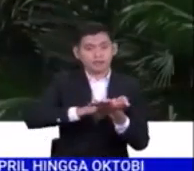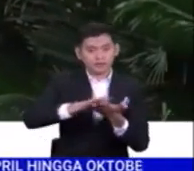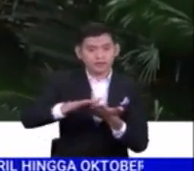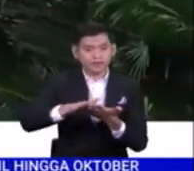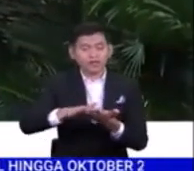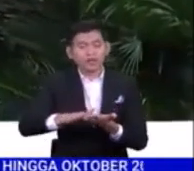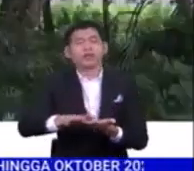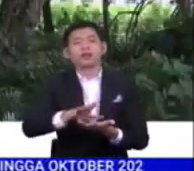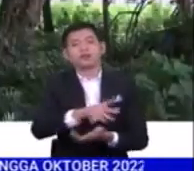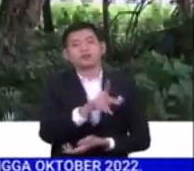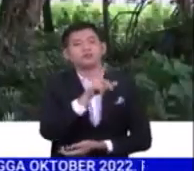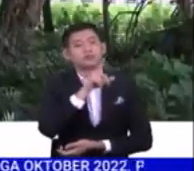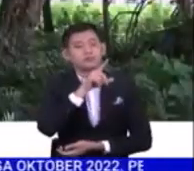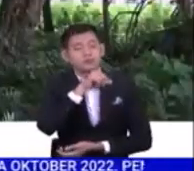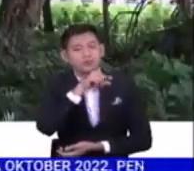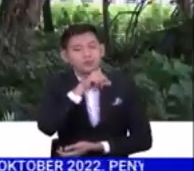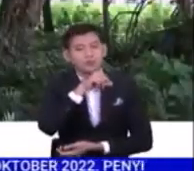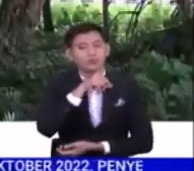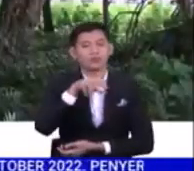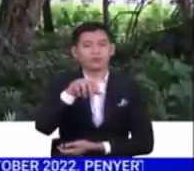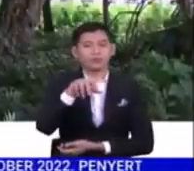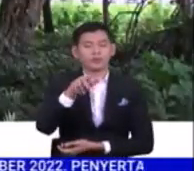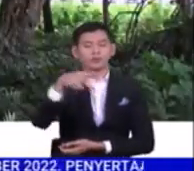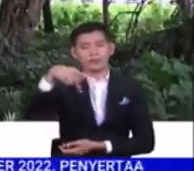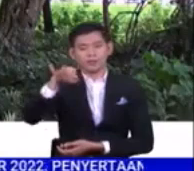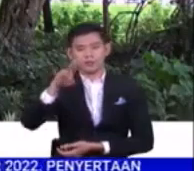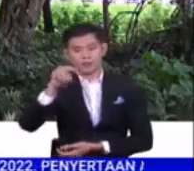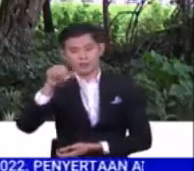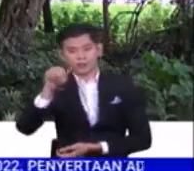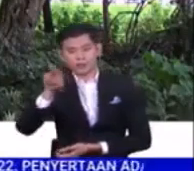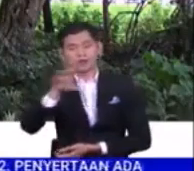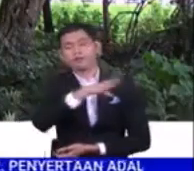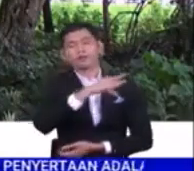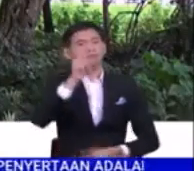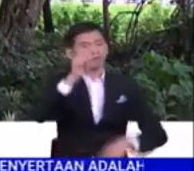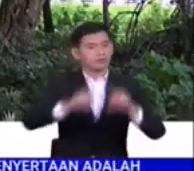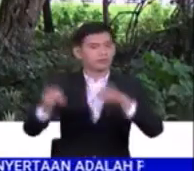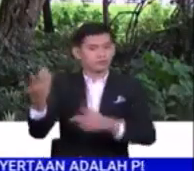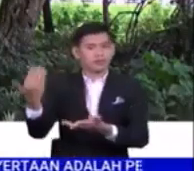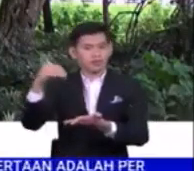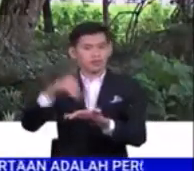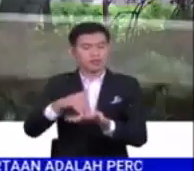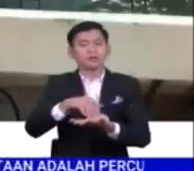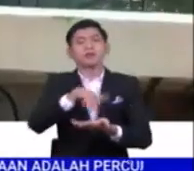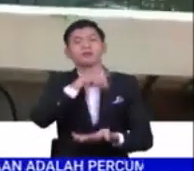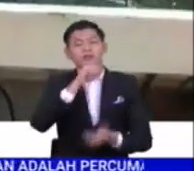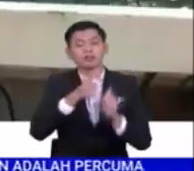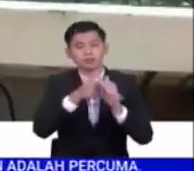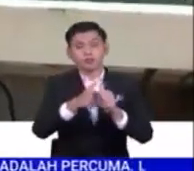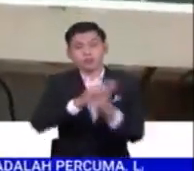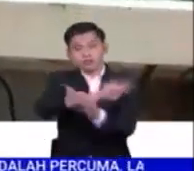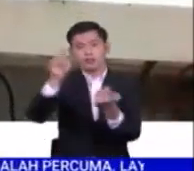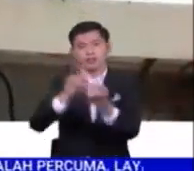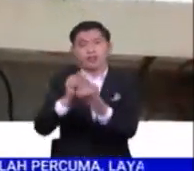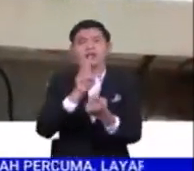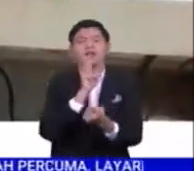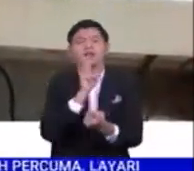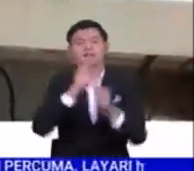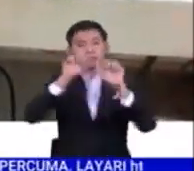burung bangau ataupun macam beater, semua bertempat air, tempat air tawar lah.